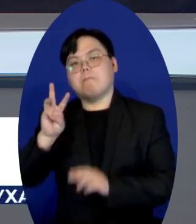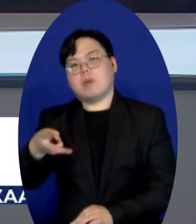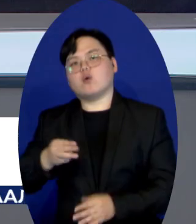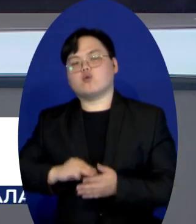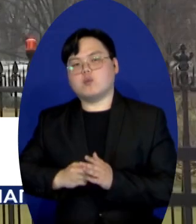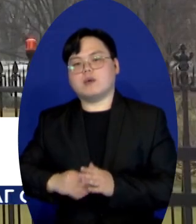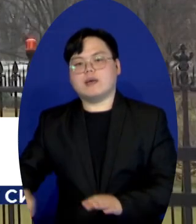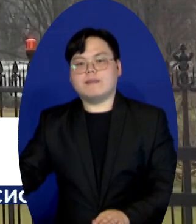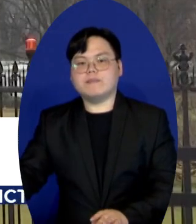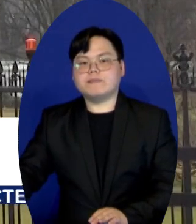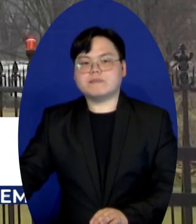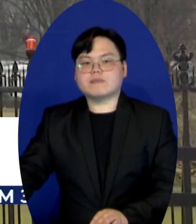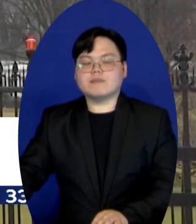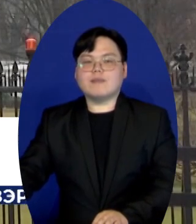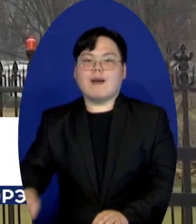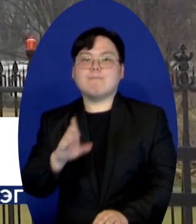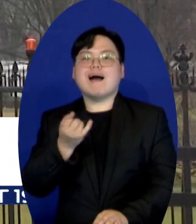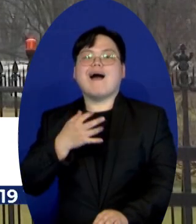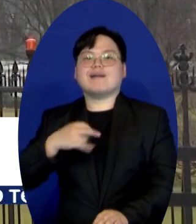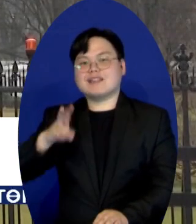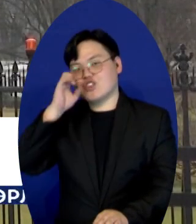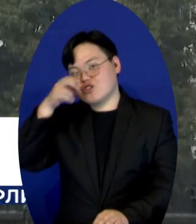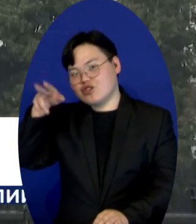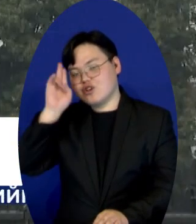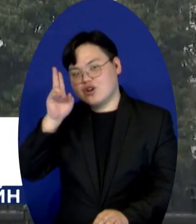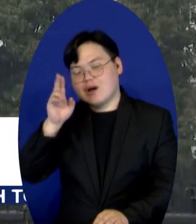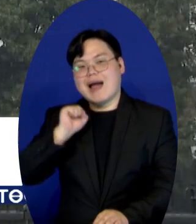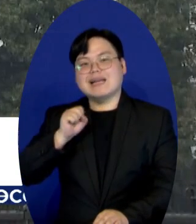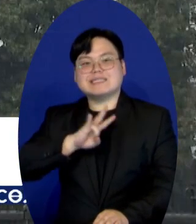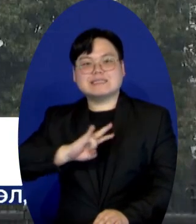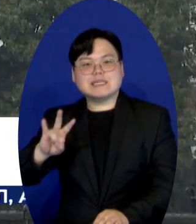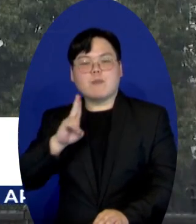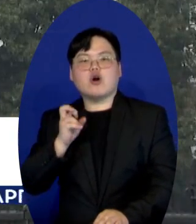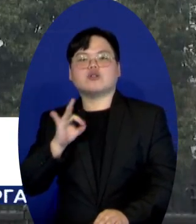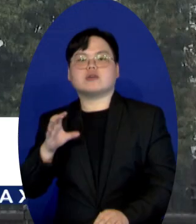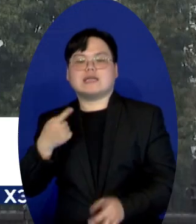байгаа юм байна. Байдны ерөнхийлөгчийн гол түлшиг ардчилсан нам Конгресст дахин